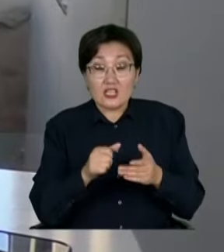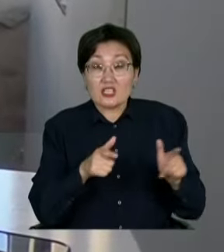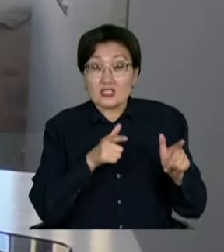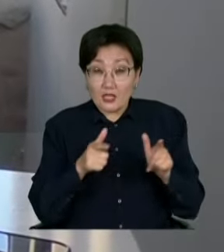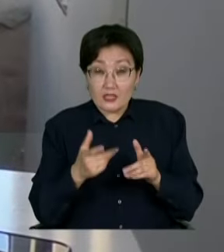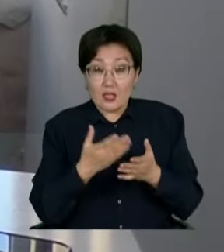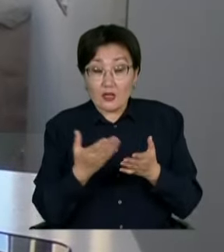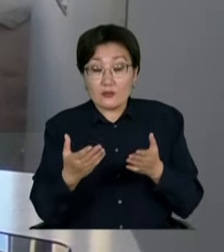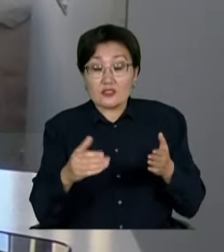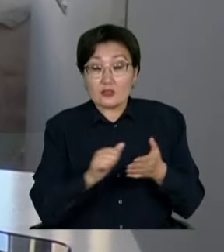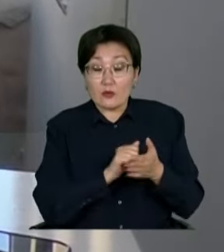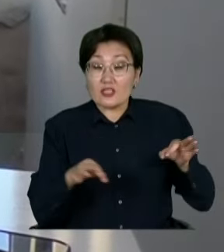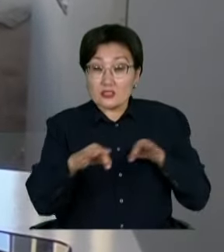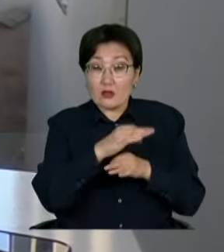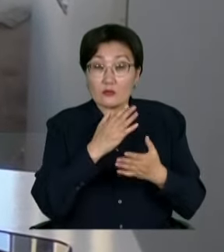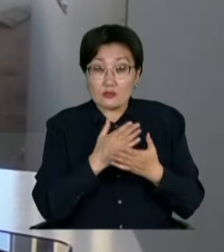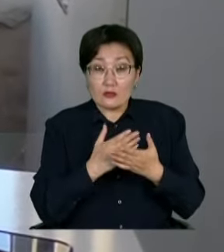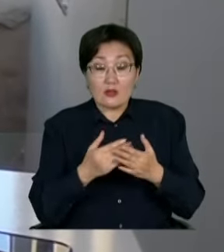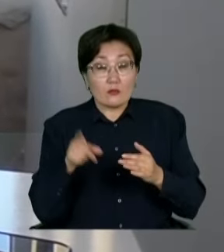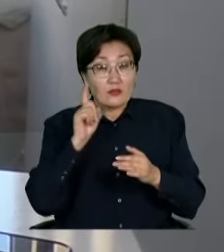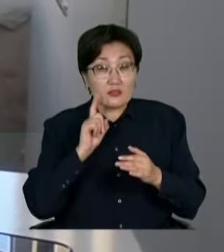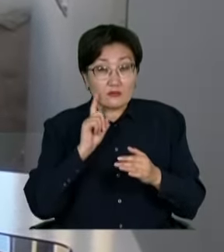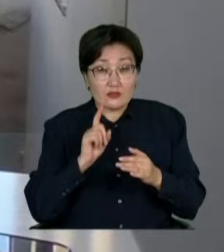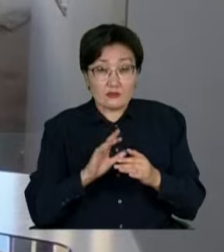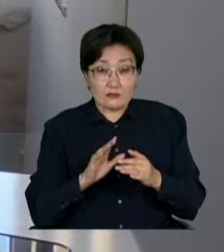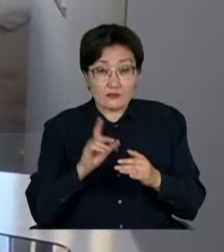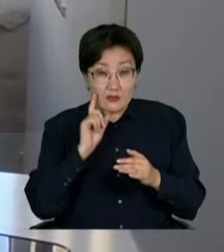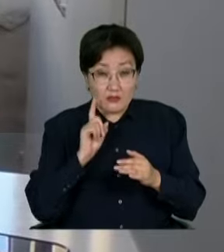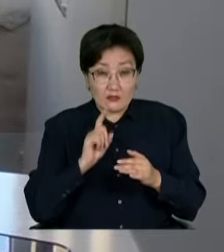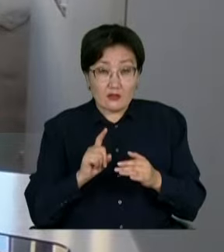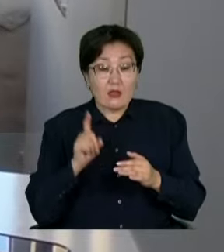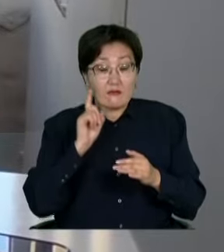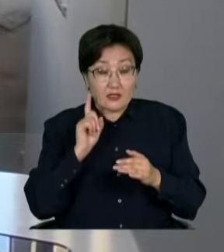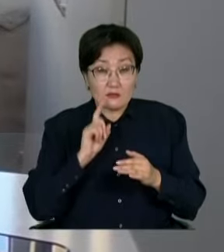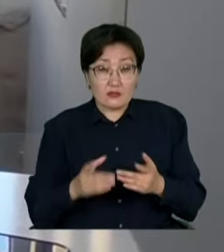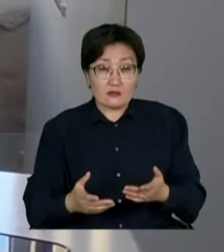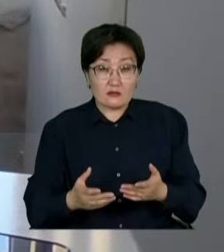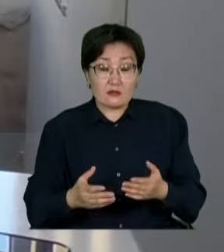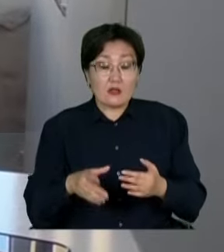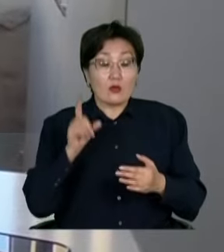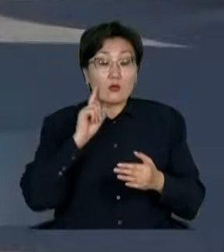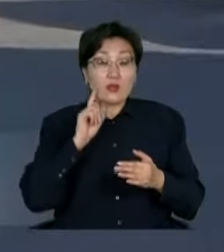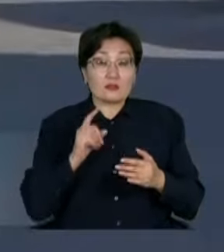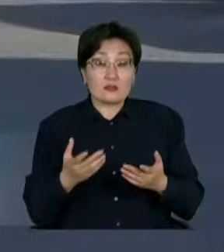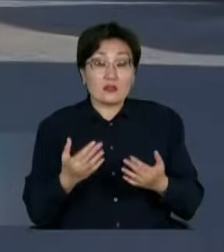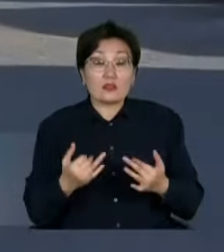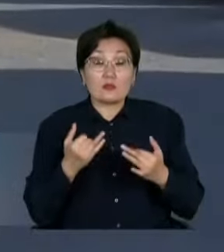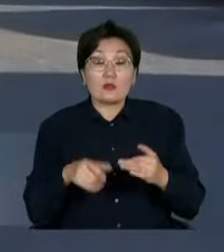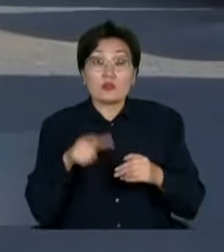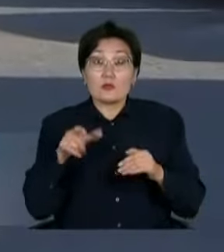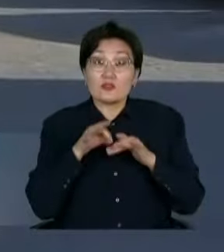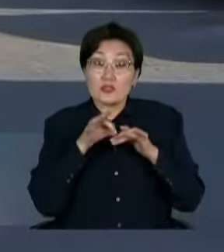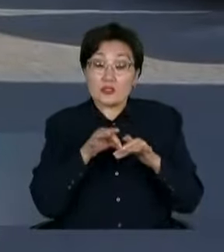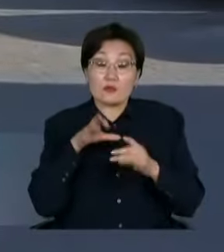документке беріп. Ескізіне параграф. Бұрын бар өлеңге ол фотоны етеміз. Білім-білім оныстар. Уақытша қалса ғой бәрі. Жолаушылар